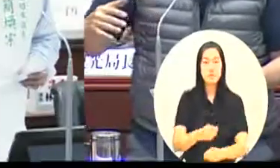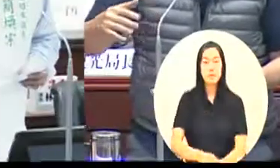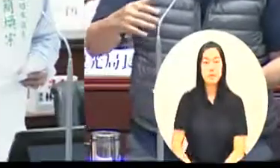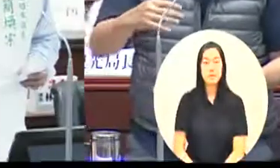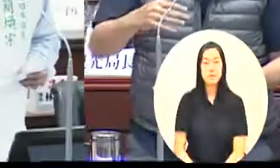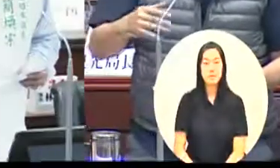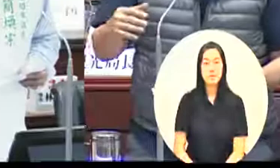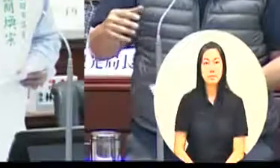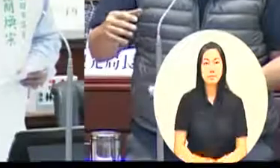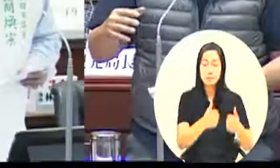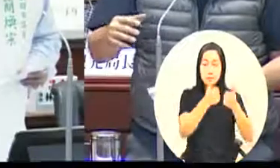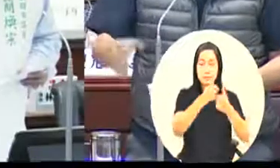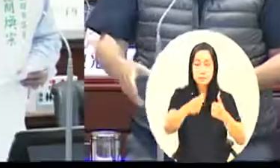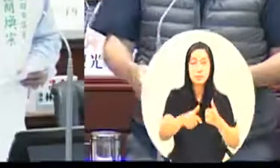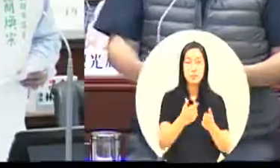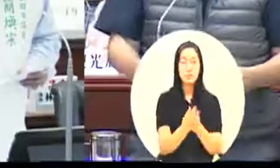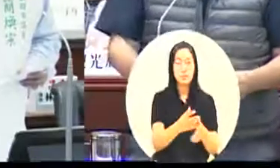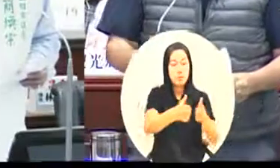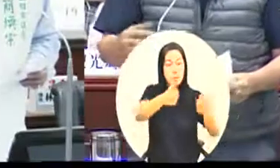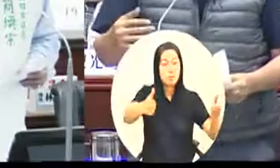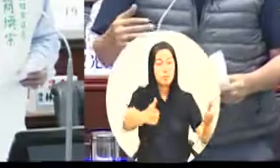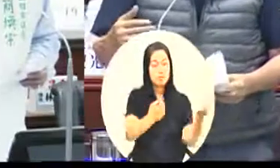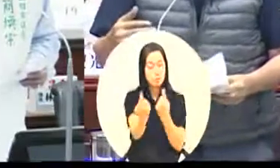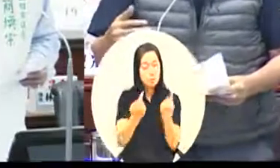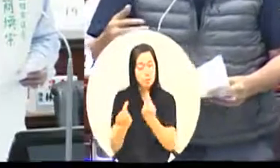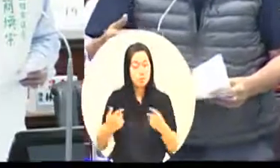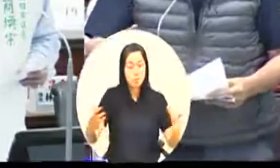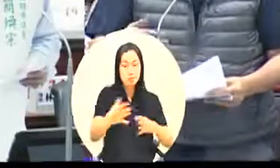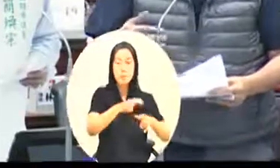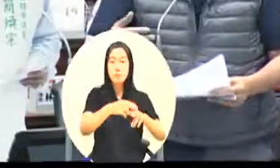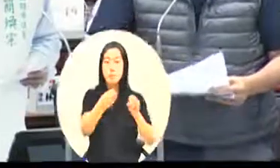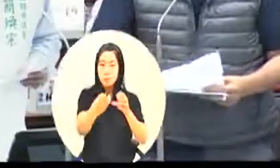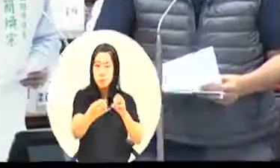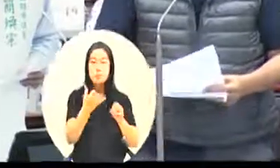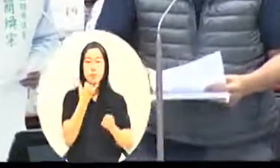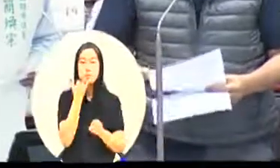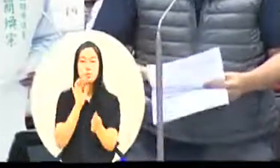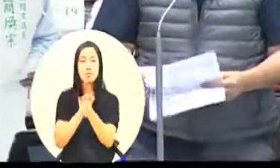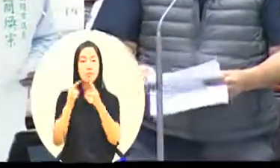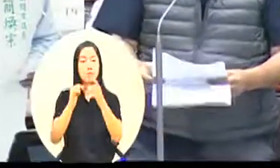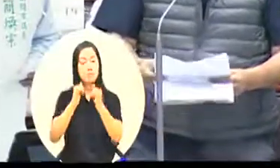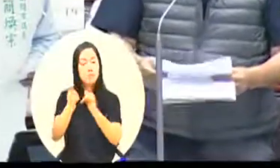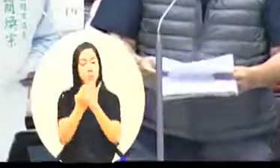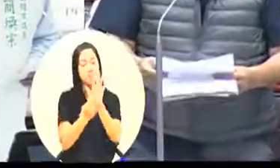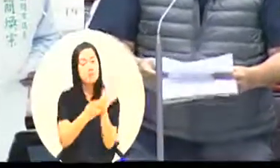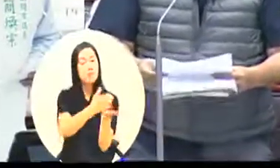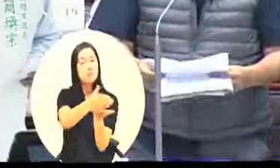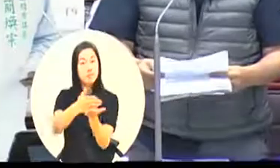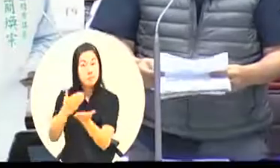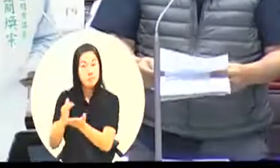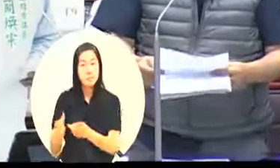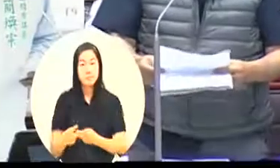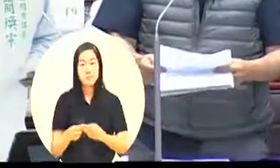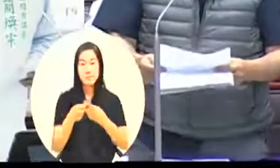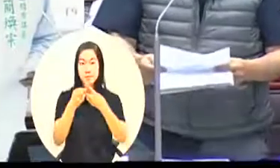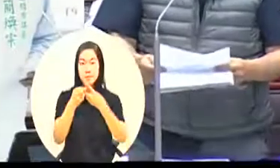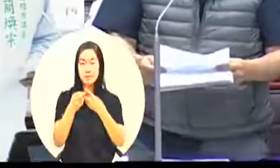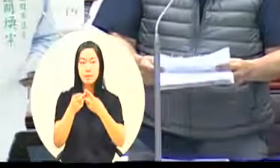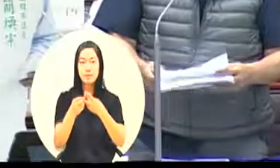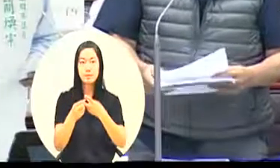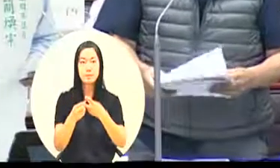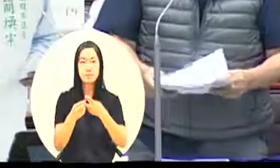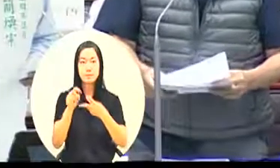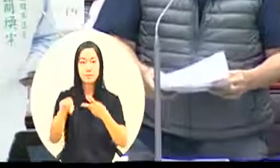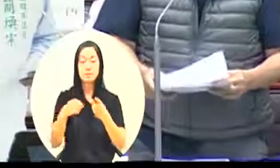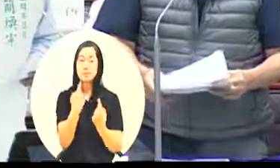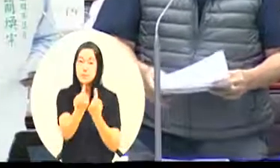个局处长跟里长来座谈，看能不能解决当地的一些问题。那第二个呢，我们有